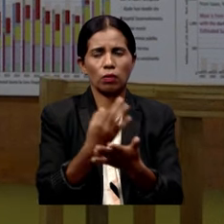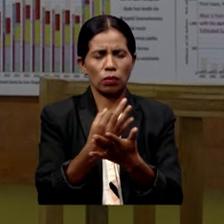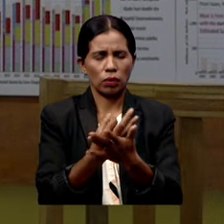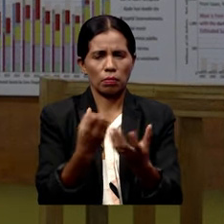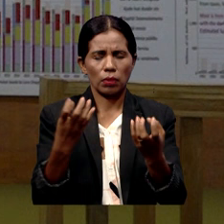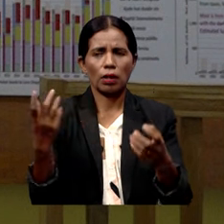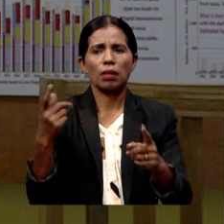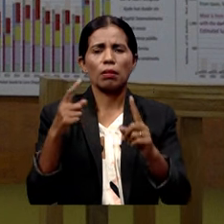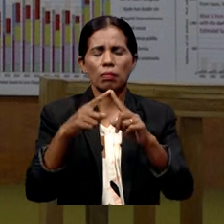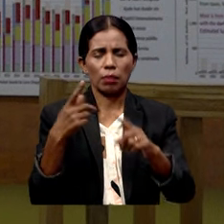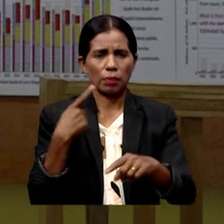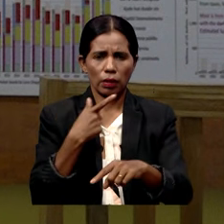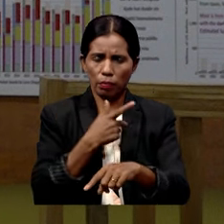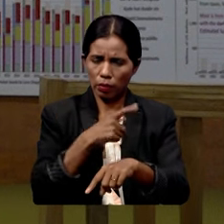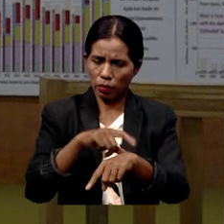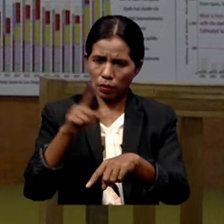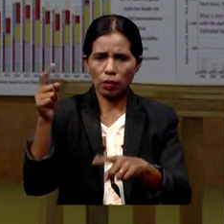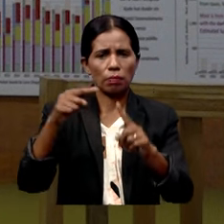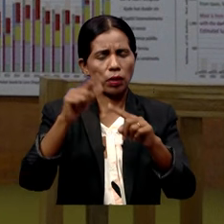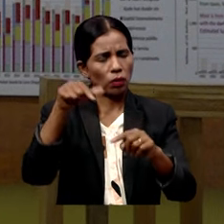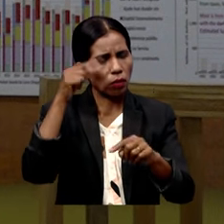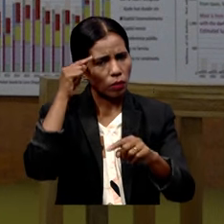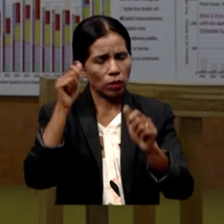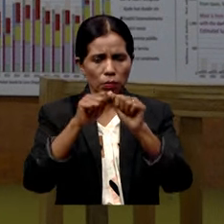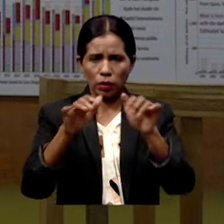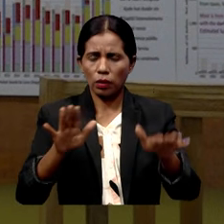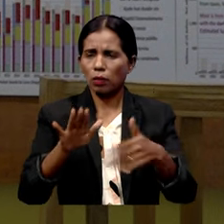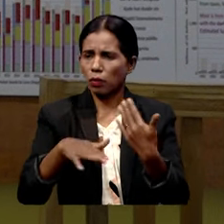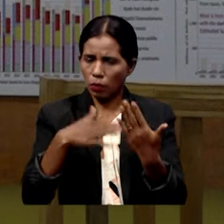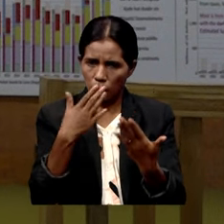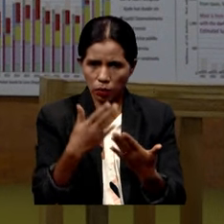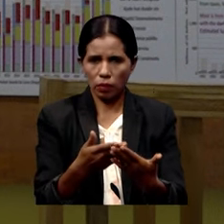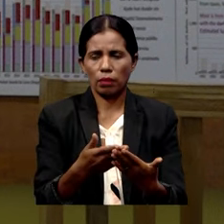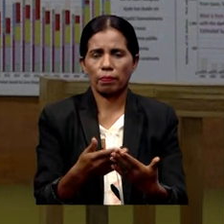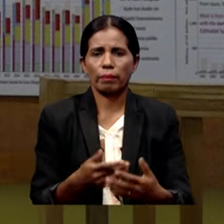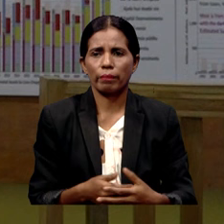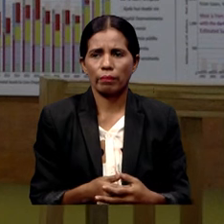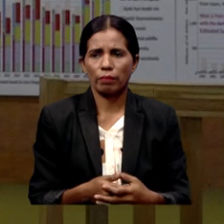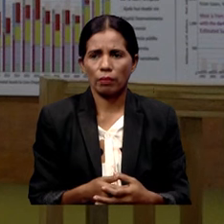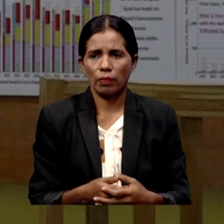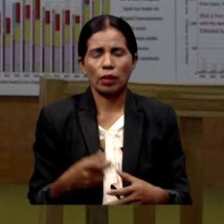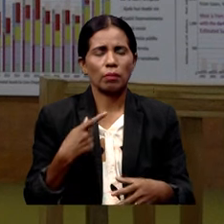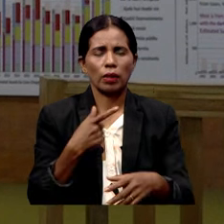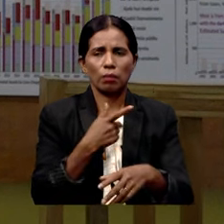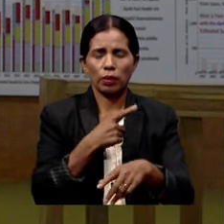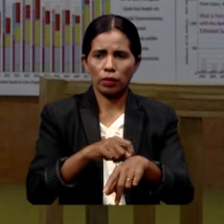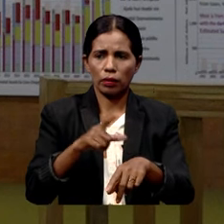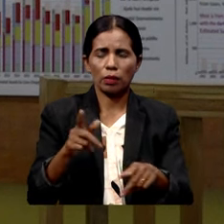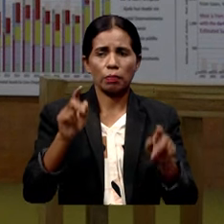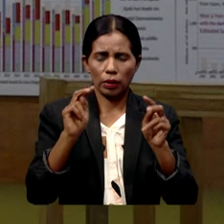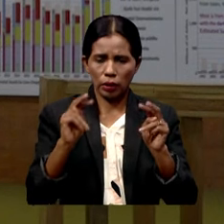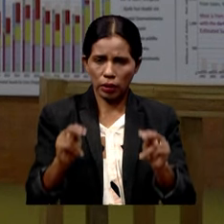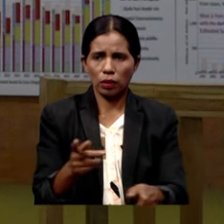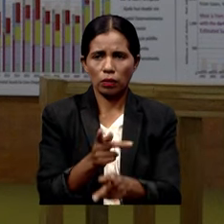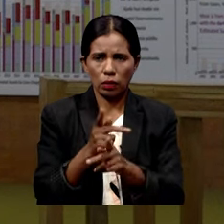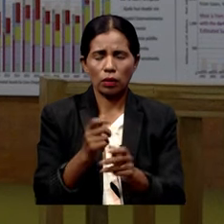ba parlamento nasional ba governo e administrativo sira ne hotu parlamento nasional precisa cuidado atu discute